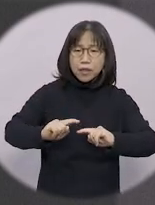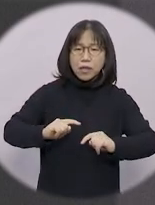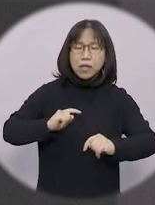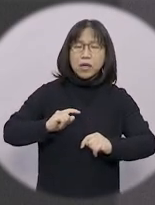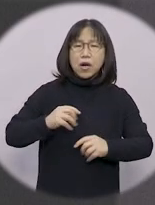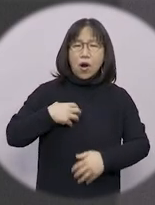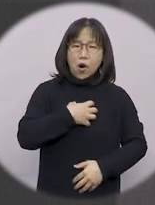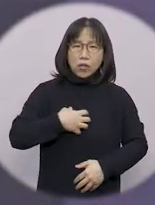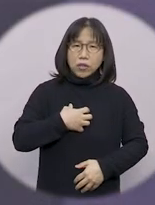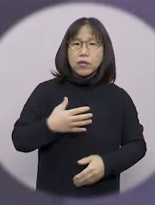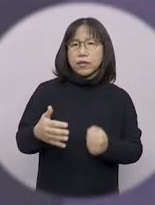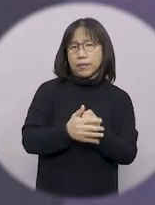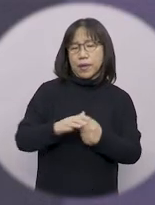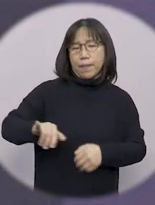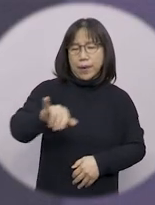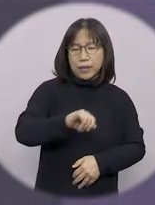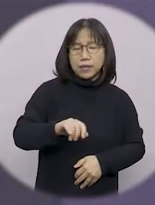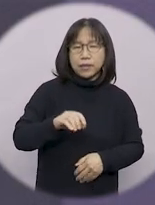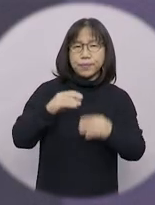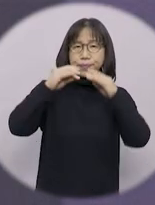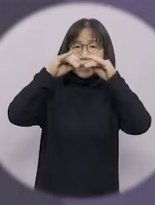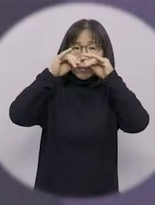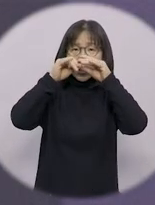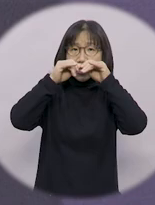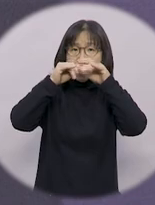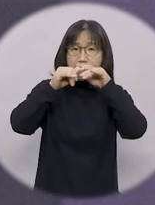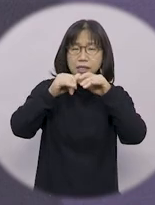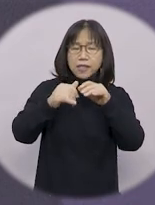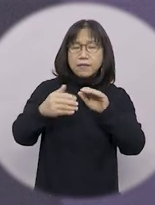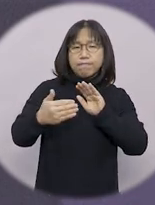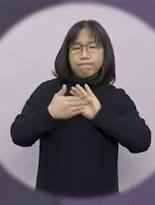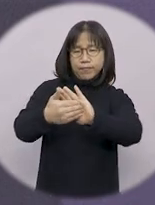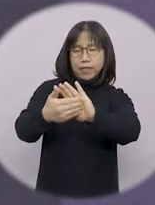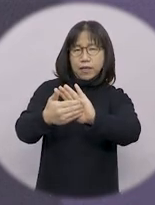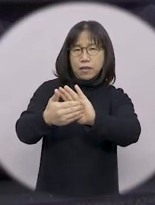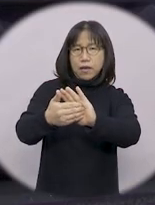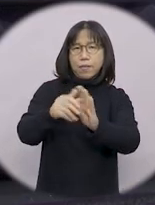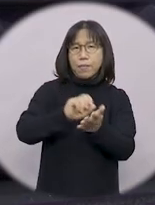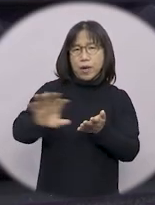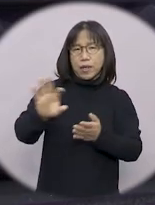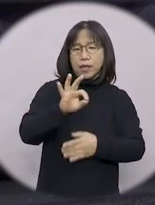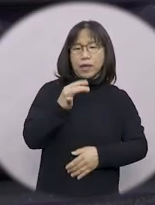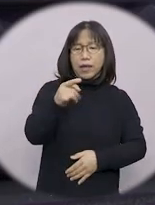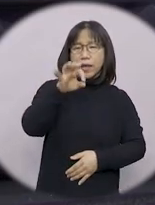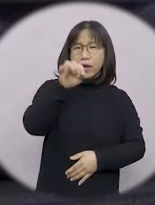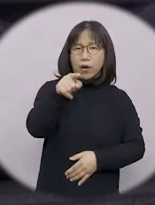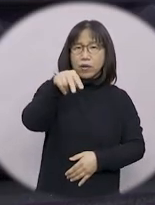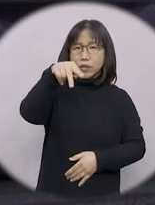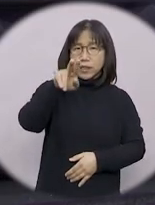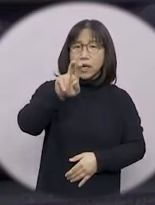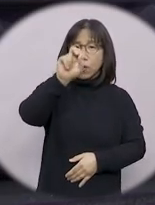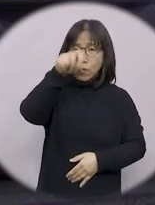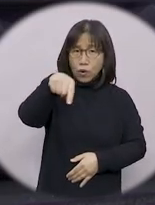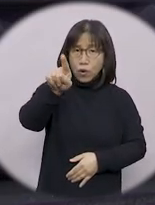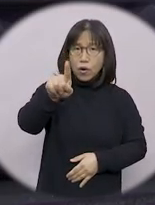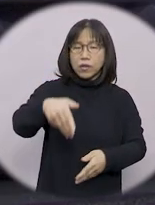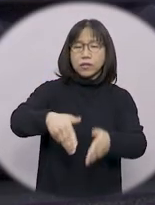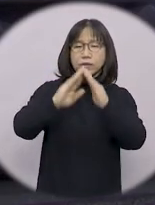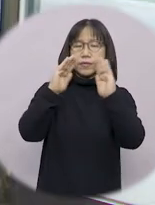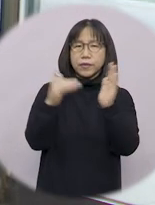위해서 바이러스와 미세먼지를 차단 정화하는 iot 스마트 에어 샤워도 설치 됐습니다